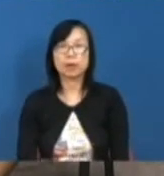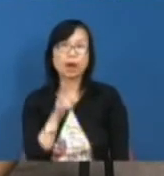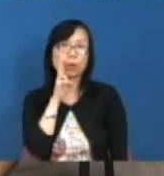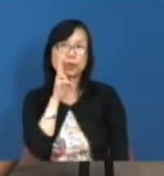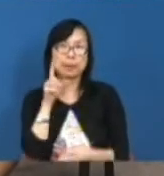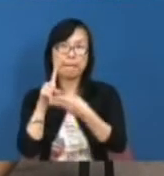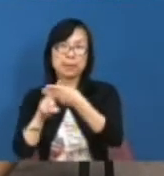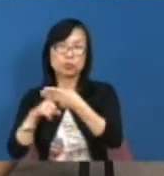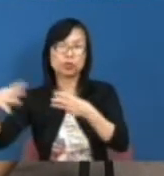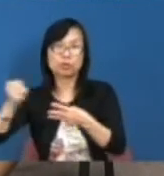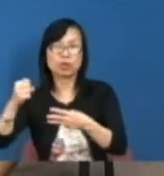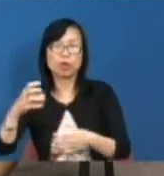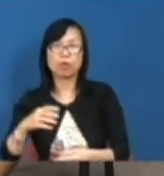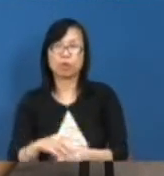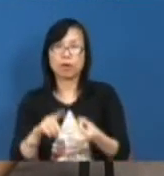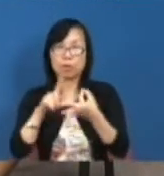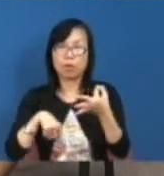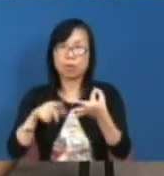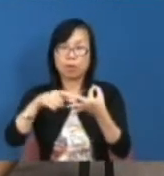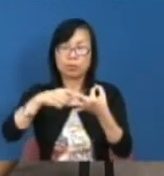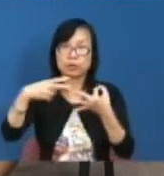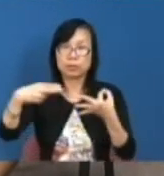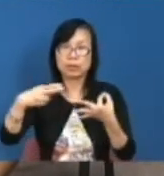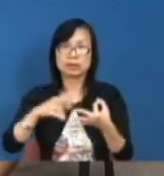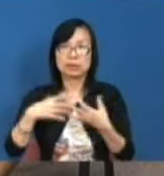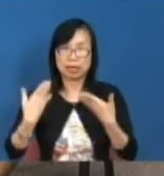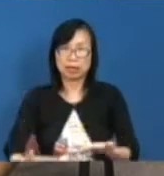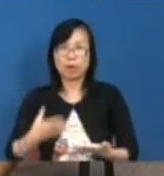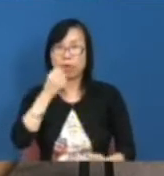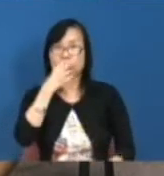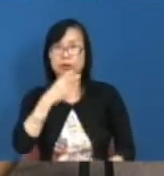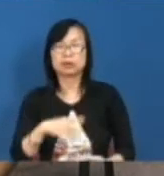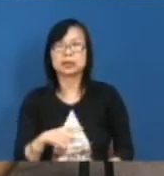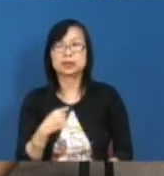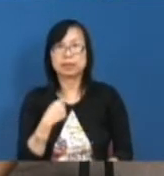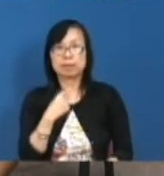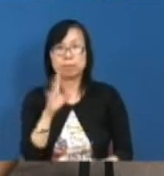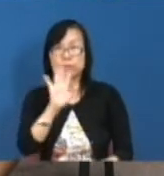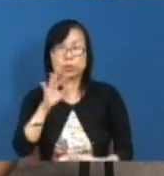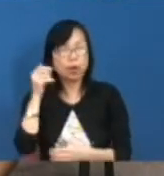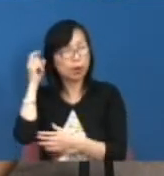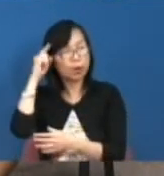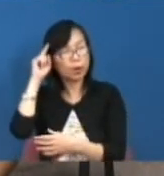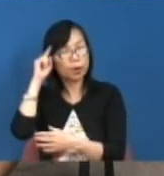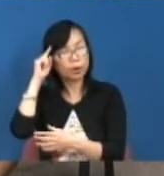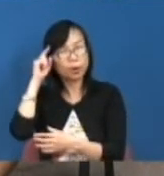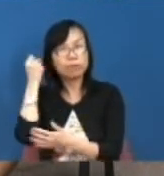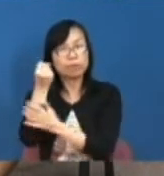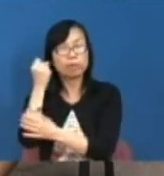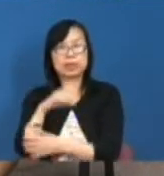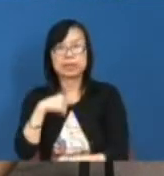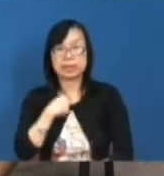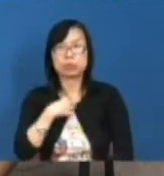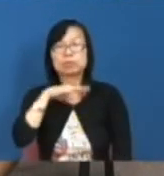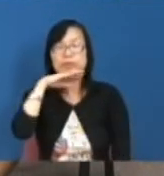看一本書，哦，根本香港人不想作反，所以我們被迫要等，那一會兒如果我們跟他談一個良